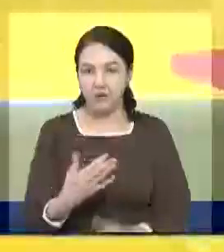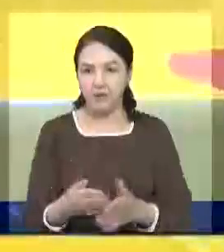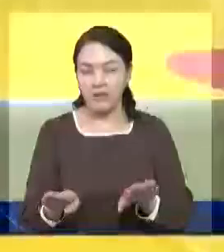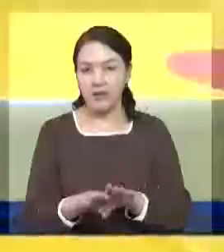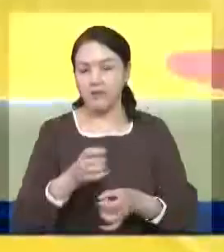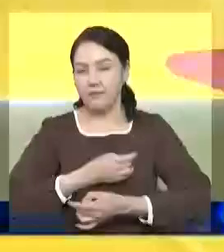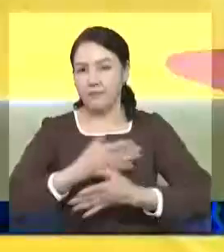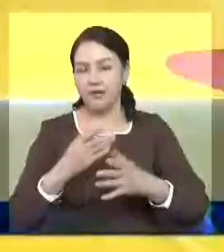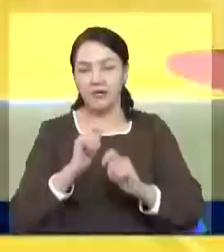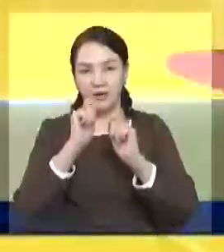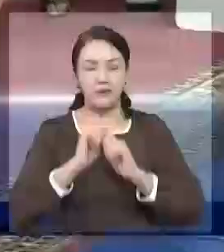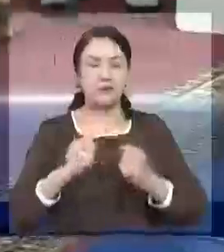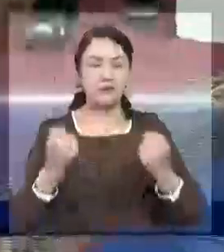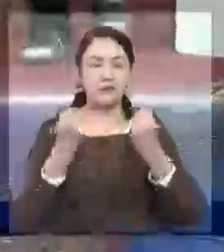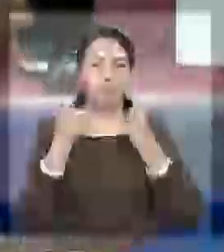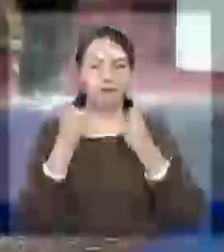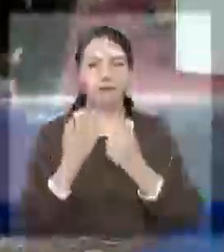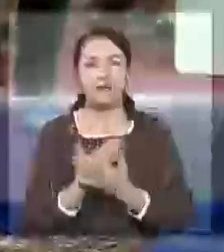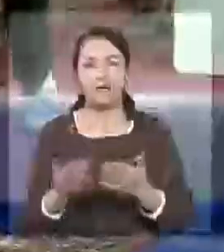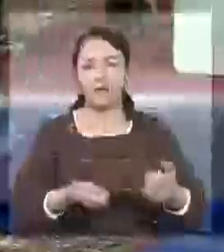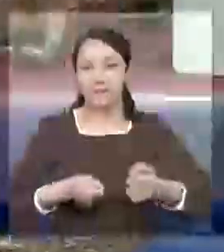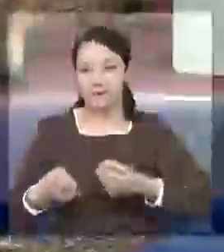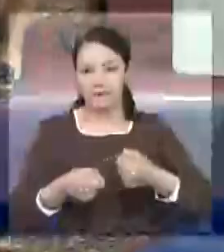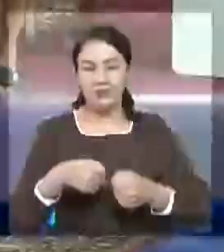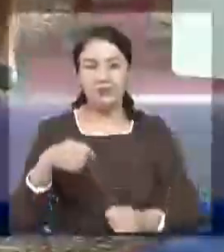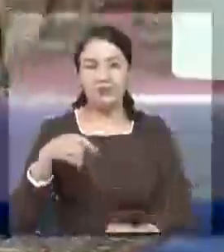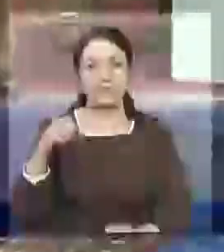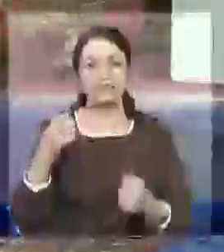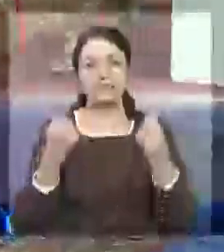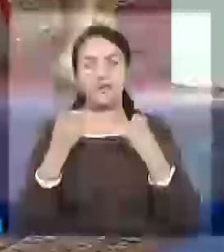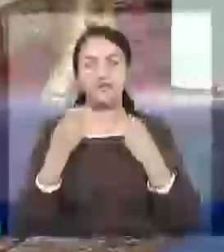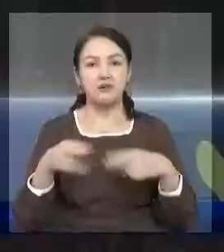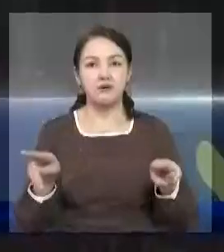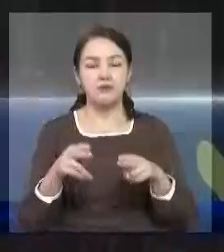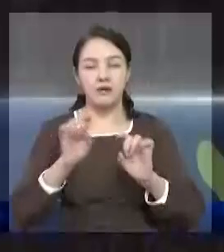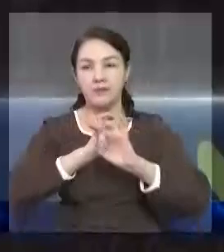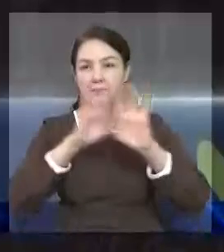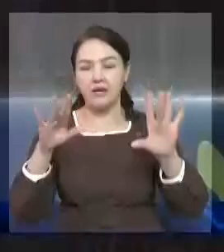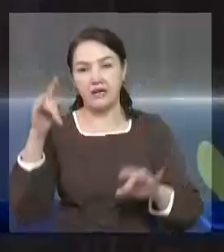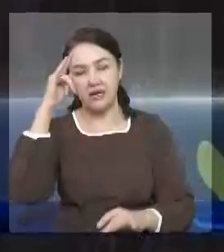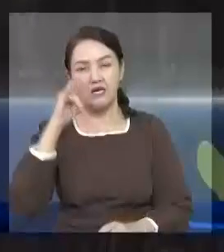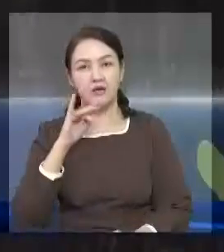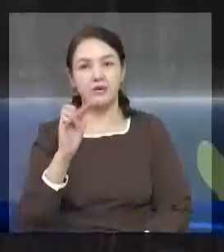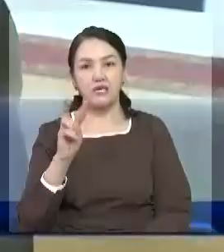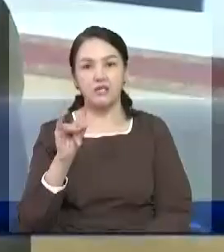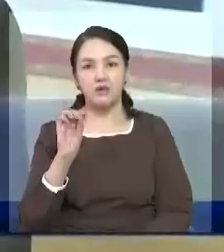настоящий праздник спорта. Важно подчеркнуть, что организатором турнира стал спортивный клуб, который носит имя прославленного казахского борца Балуана